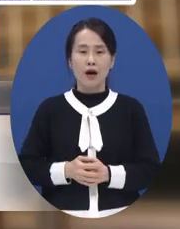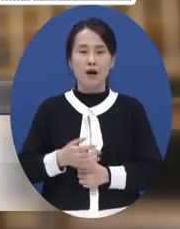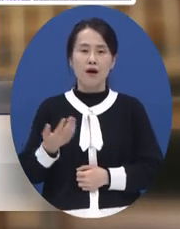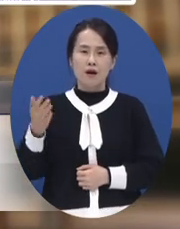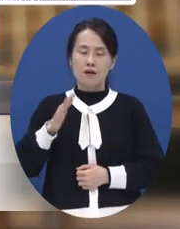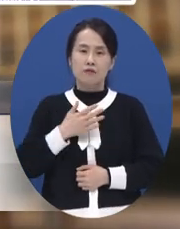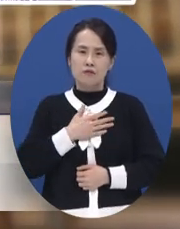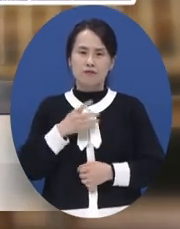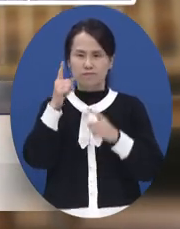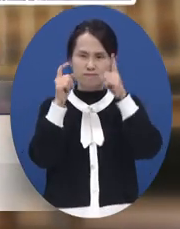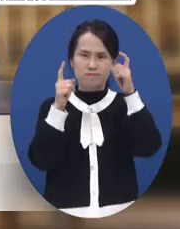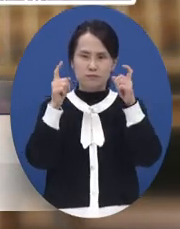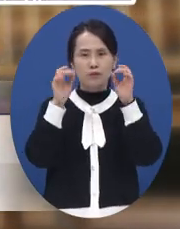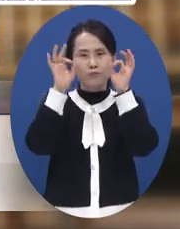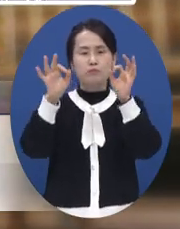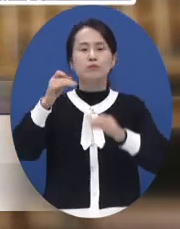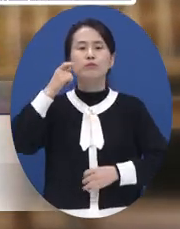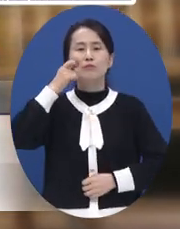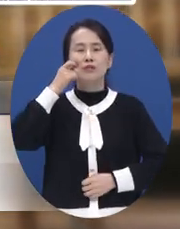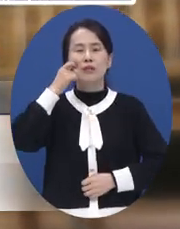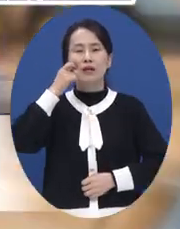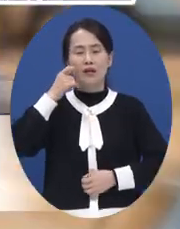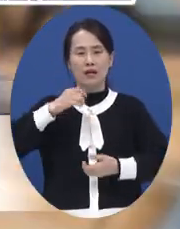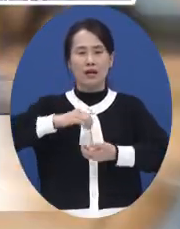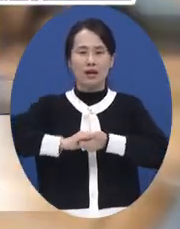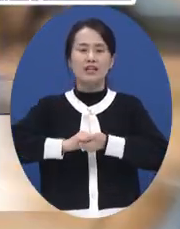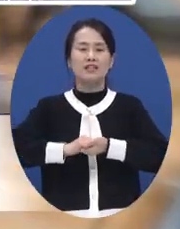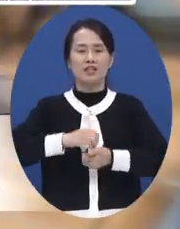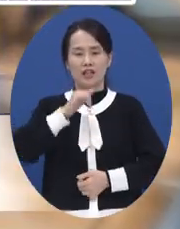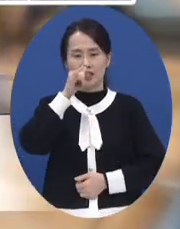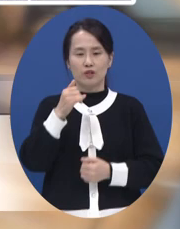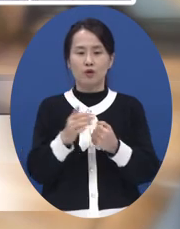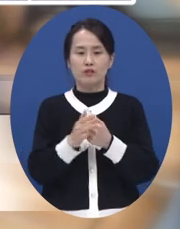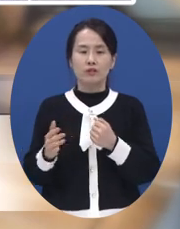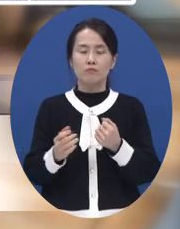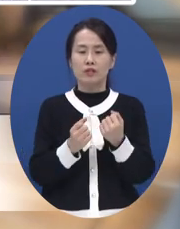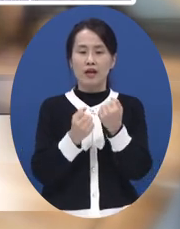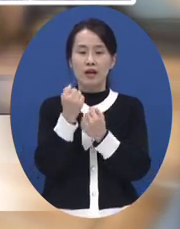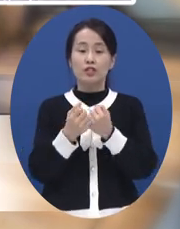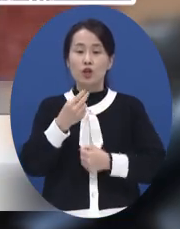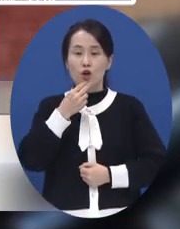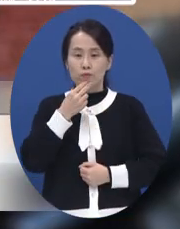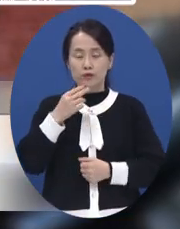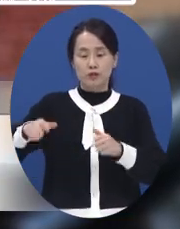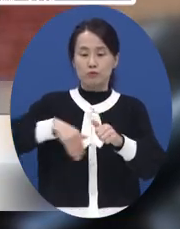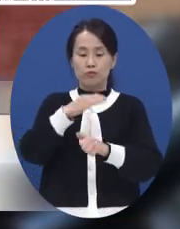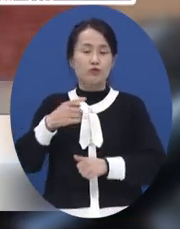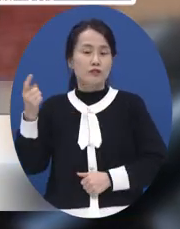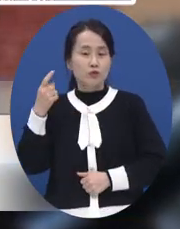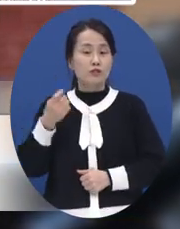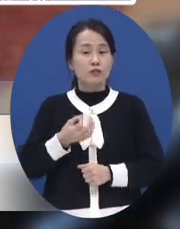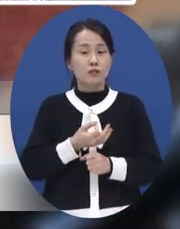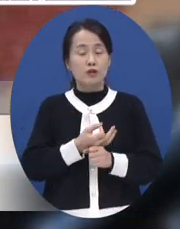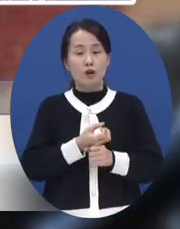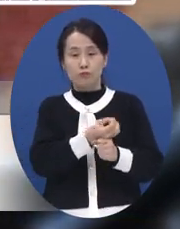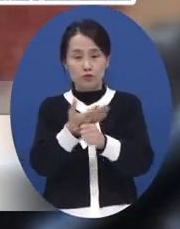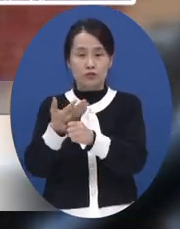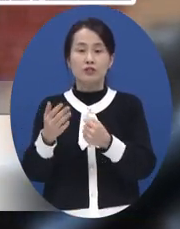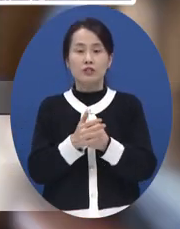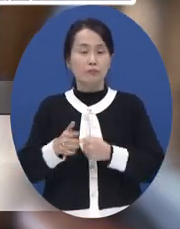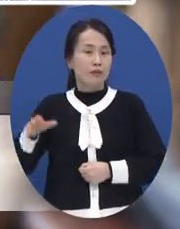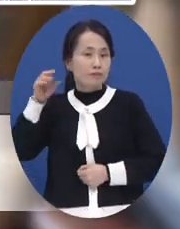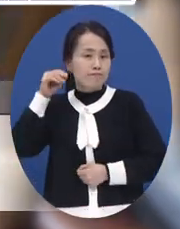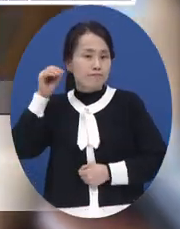표정 연기를 볼 수가 없잖아요 그런 부분들을 저희는 소리로 상황을 설명해 주기 때문에 아마도 들으면서 2